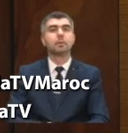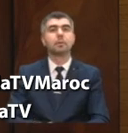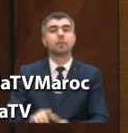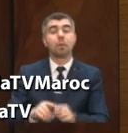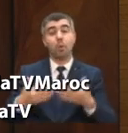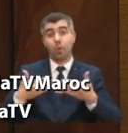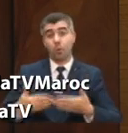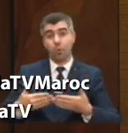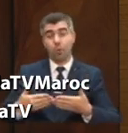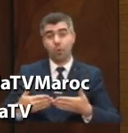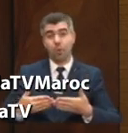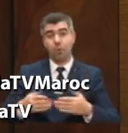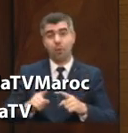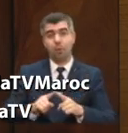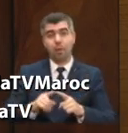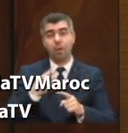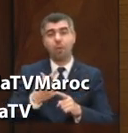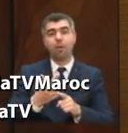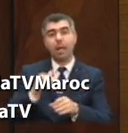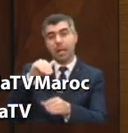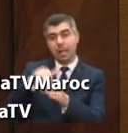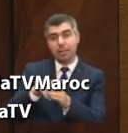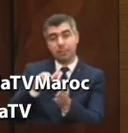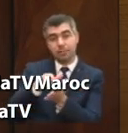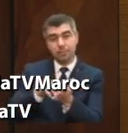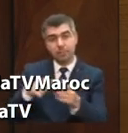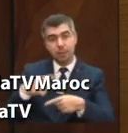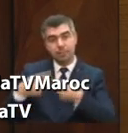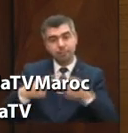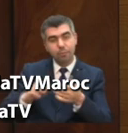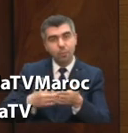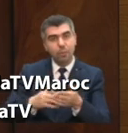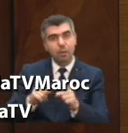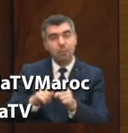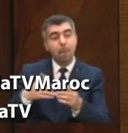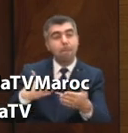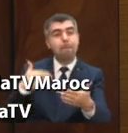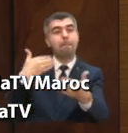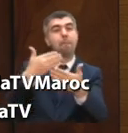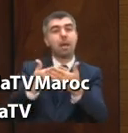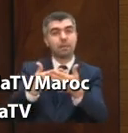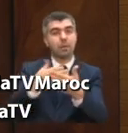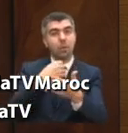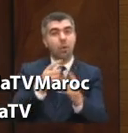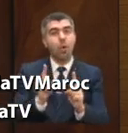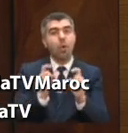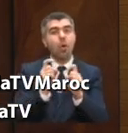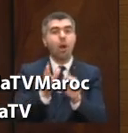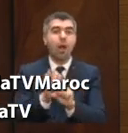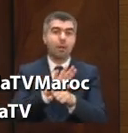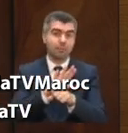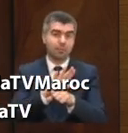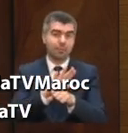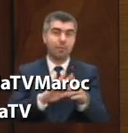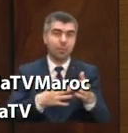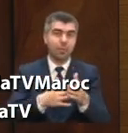كمعارضة تساهم بقدر الإمكان في إيجاد حلول لزمن ما بعد كورونا. اليوم الحديث ماشي فقط نهضر على الكورونا